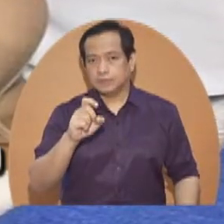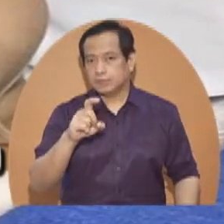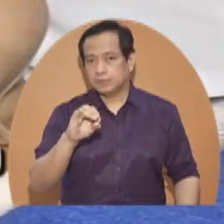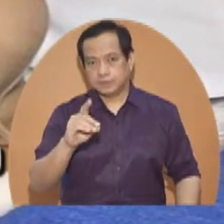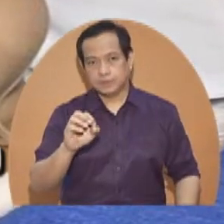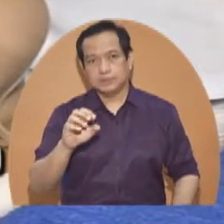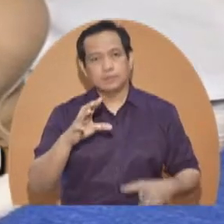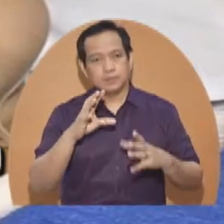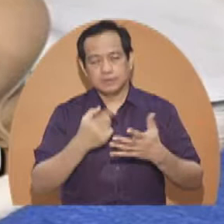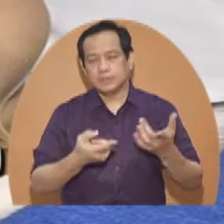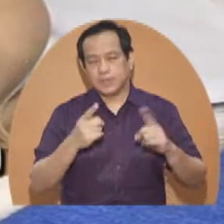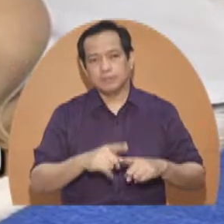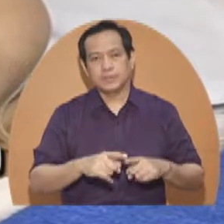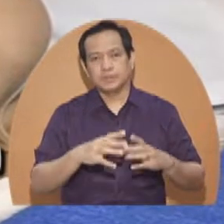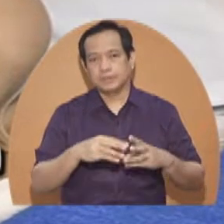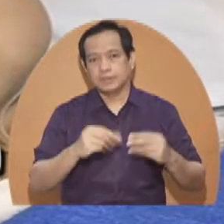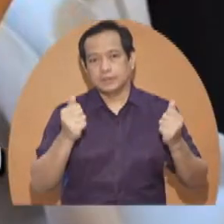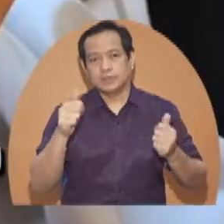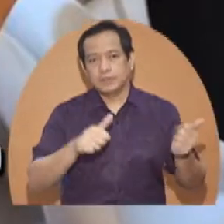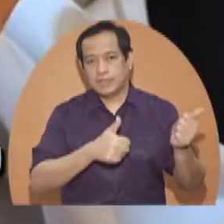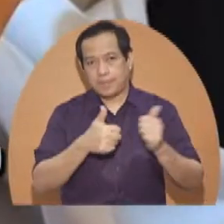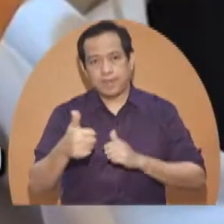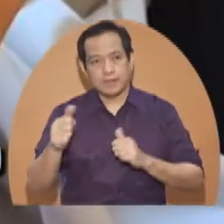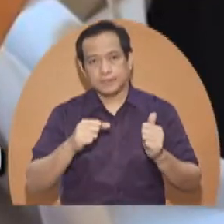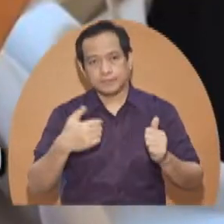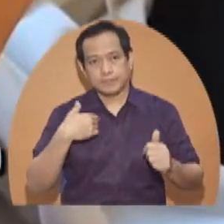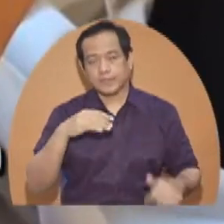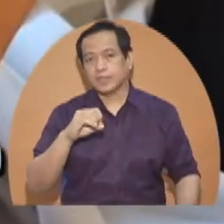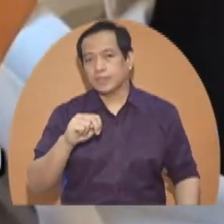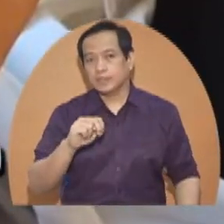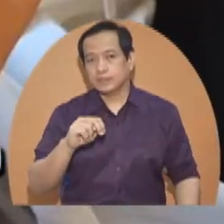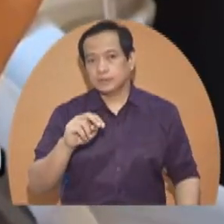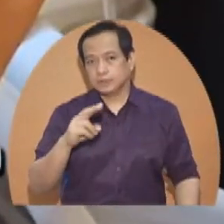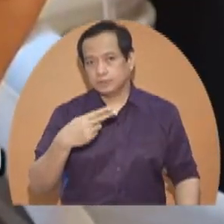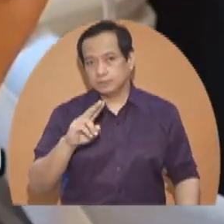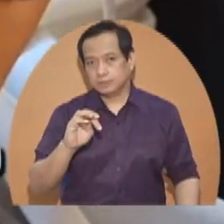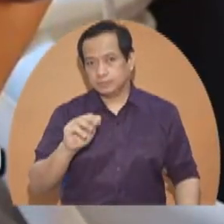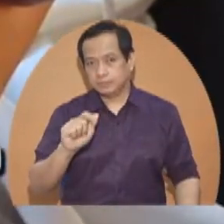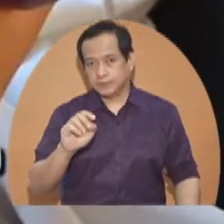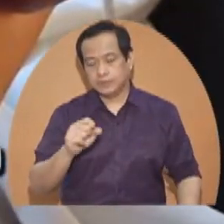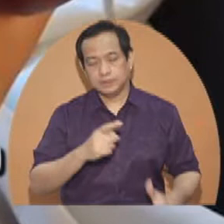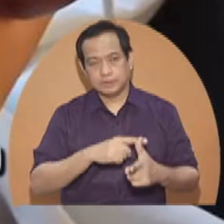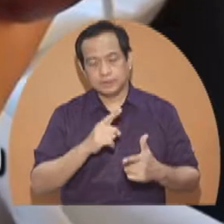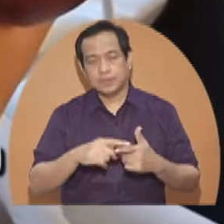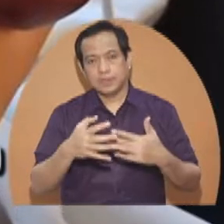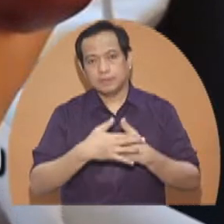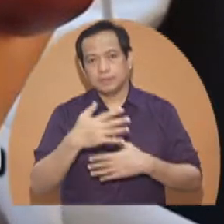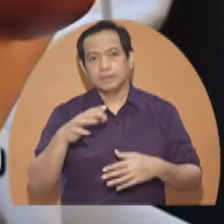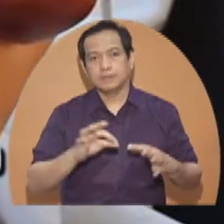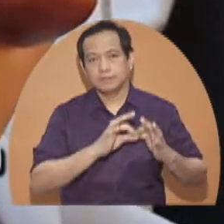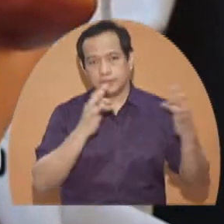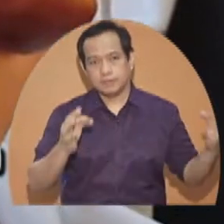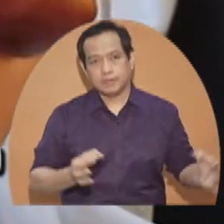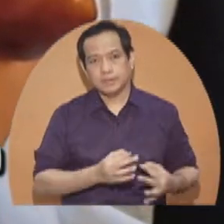nawawalan siya ng hangin. So, kailangan siyang intubate. Then, nakalabas kami. Pagdating ng February, na-admit